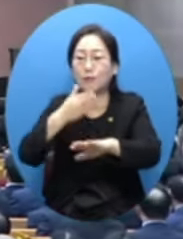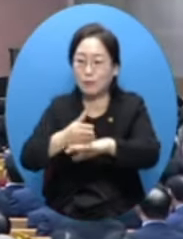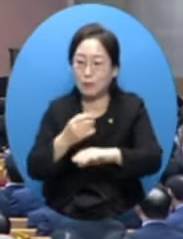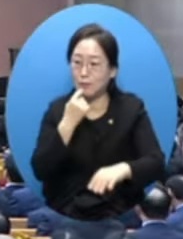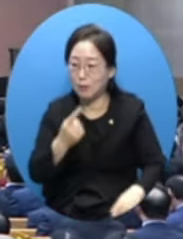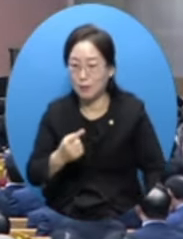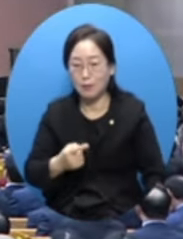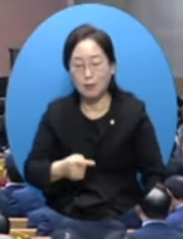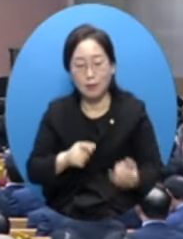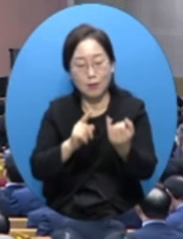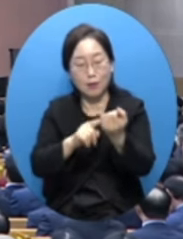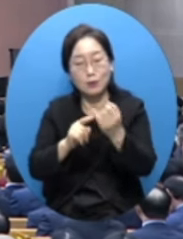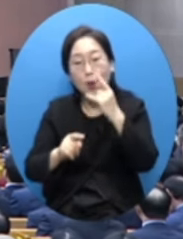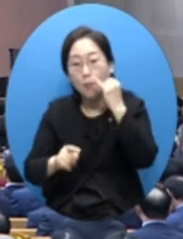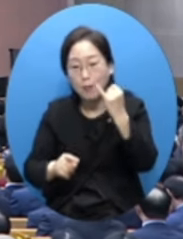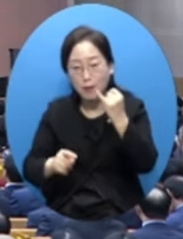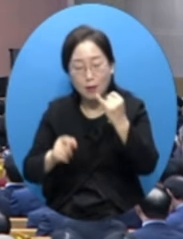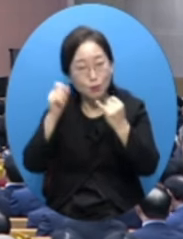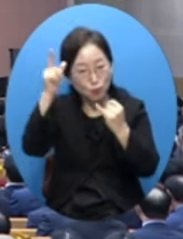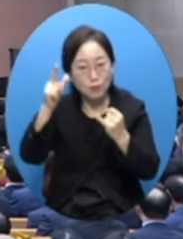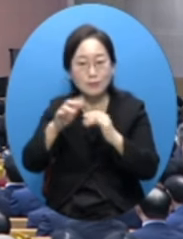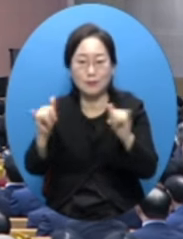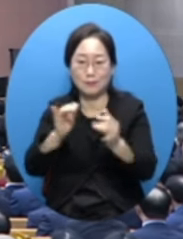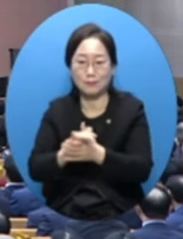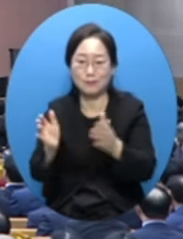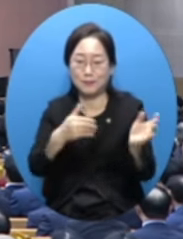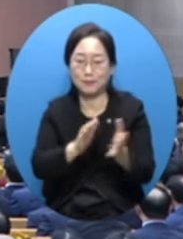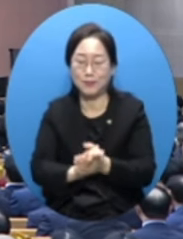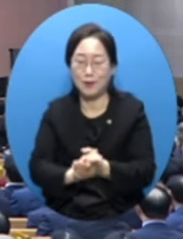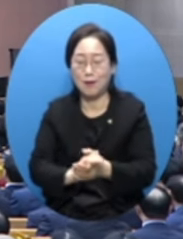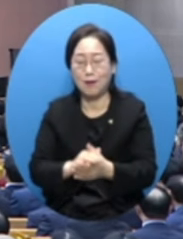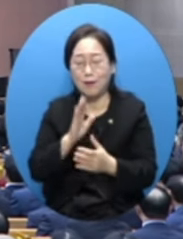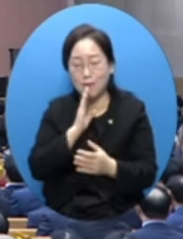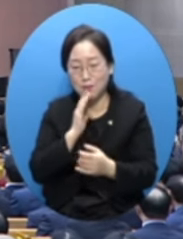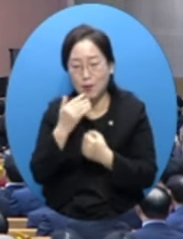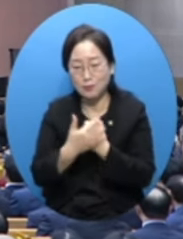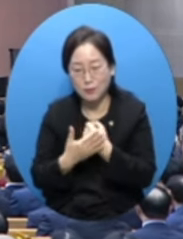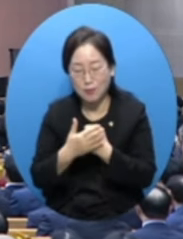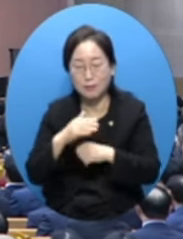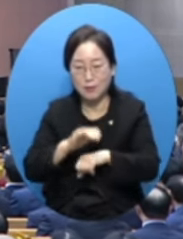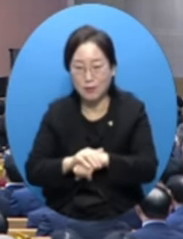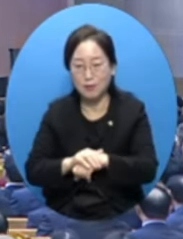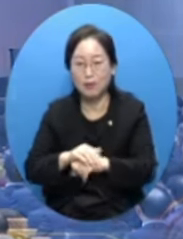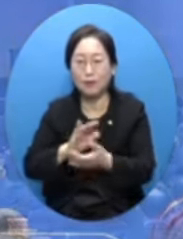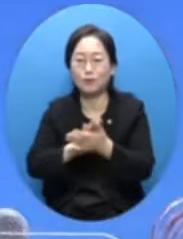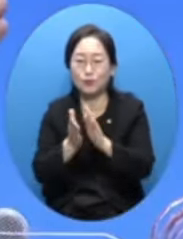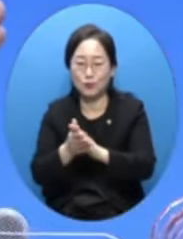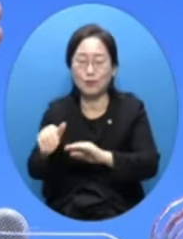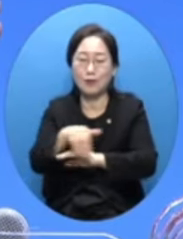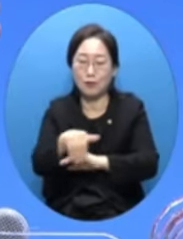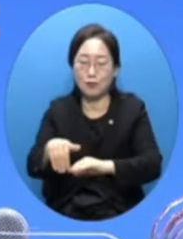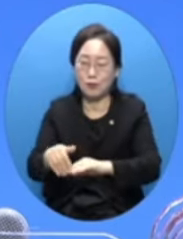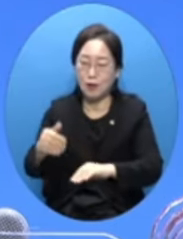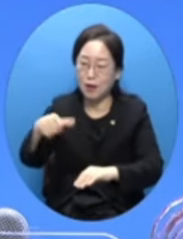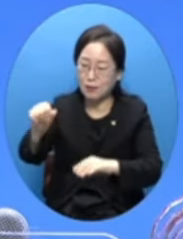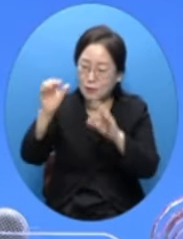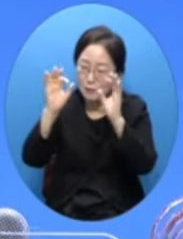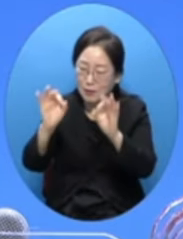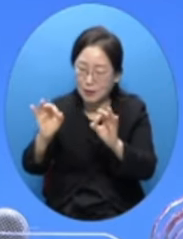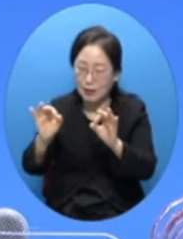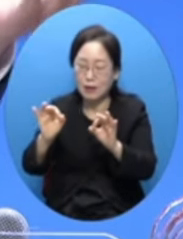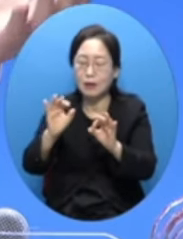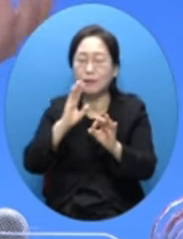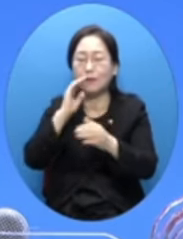어머니입니다. 그래서 덕분에 유치원을 계속 다닐 수 있게 되었고 준영이를 통해서 역사하신 하나님을 보았습니다. 내가